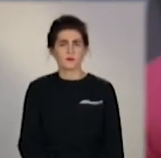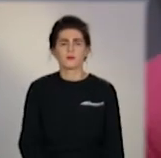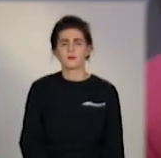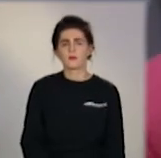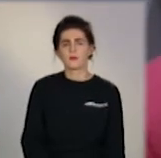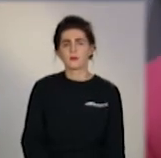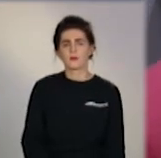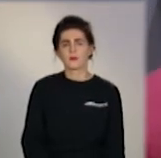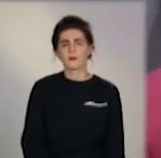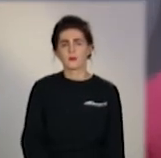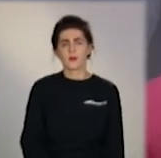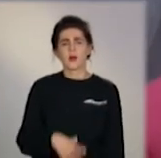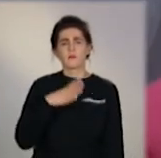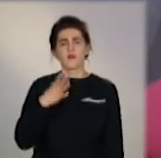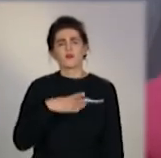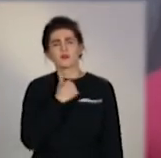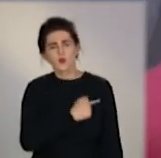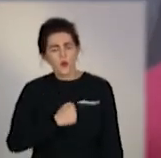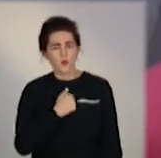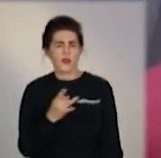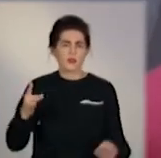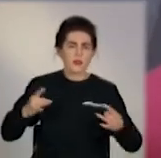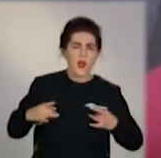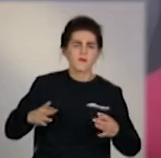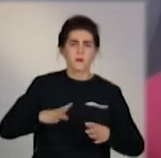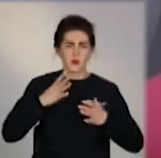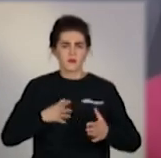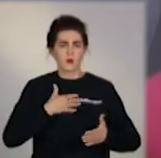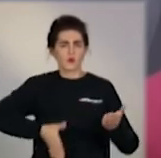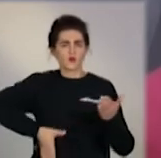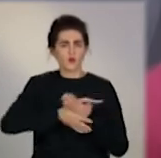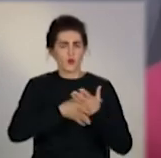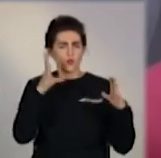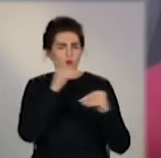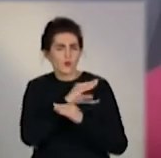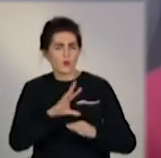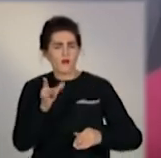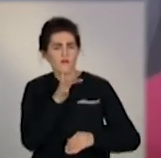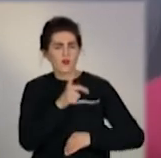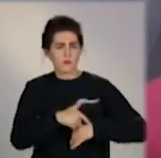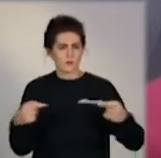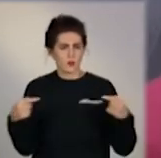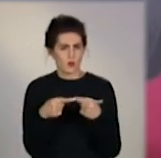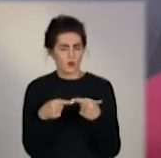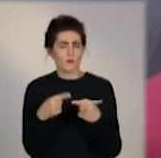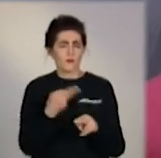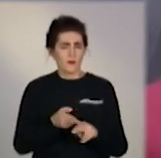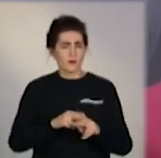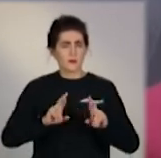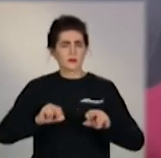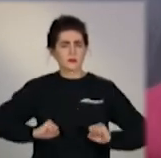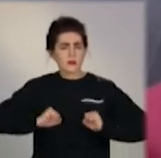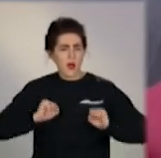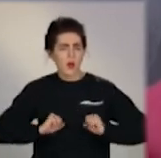дуже нервують, і вони не отримують допомогу вчасно. Ми намагаємося